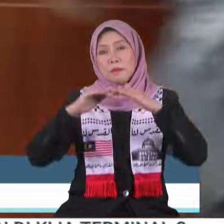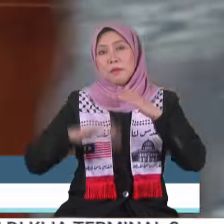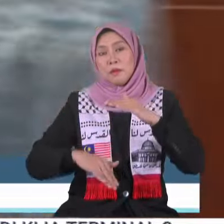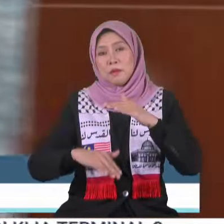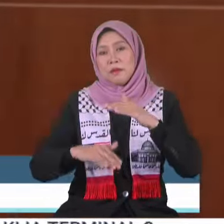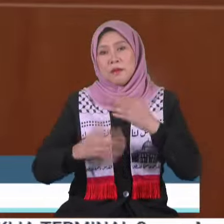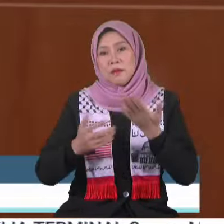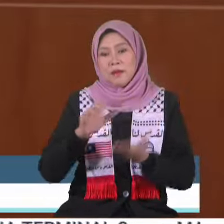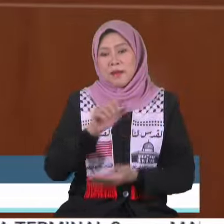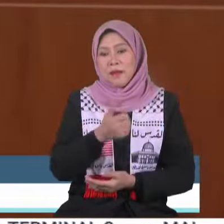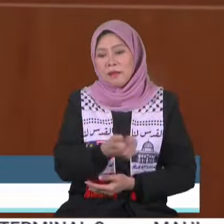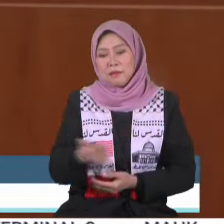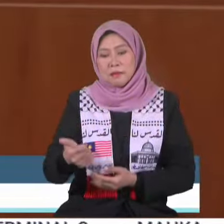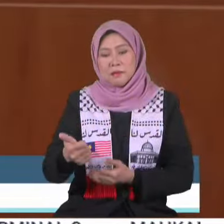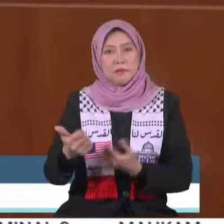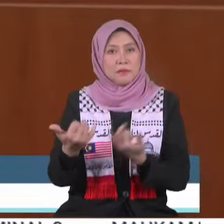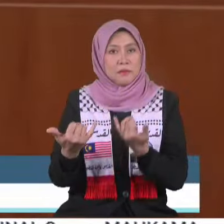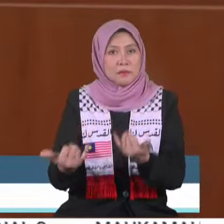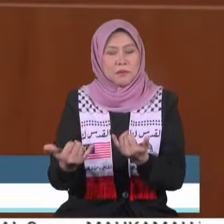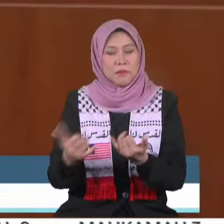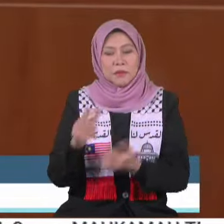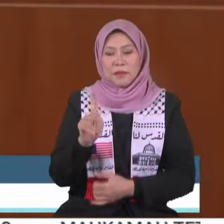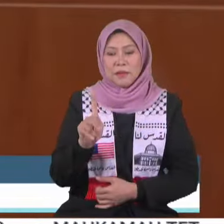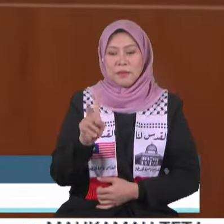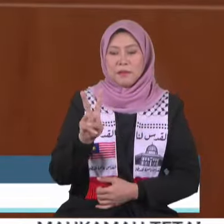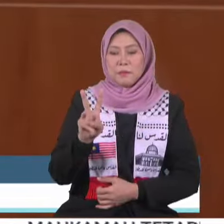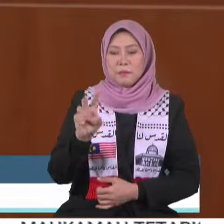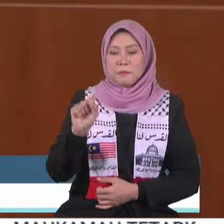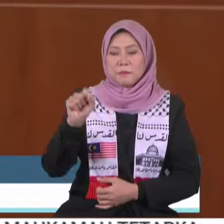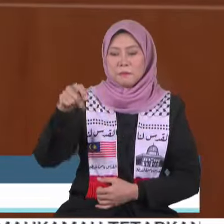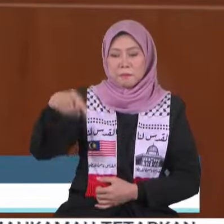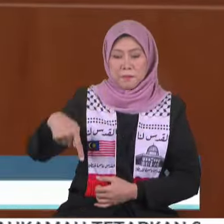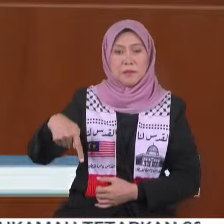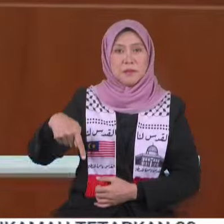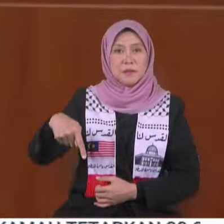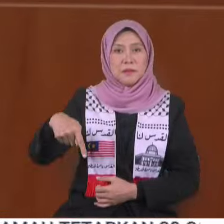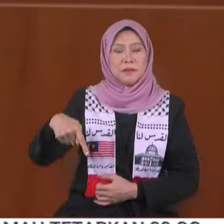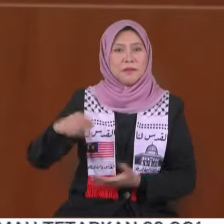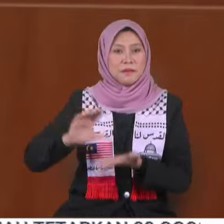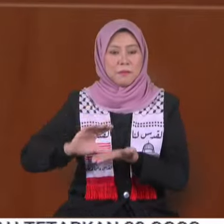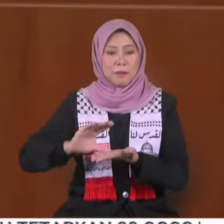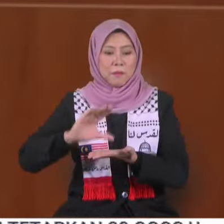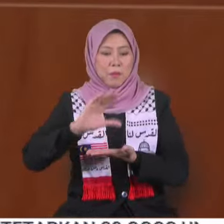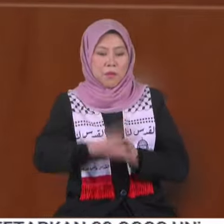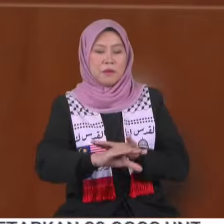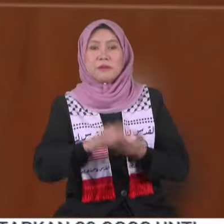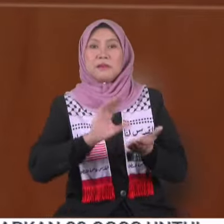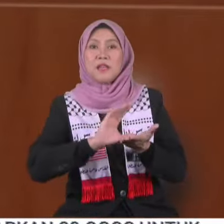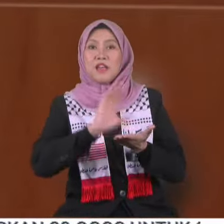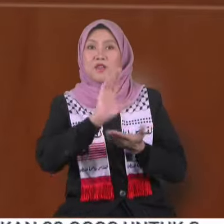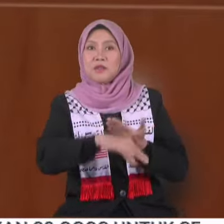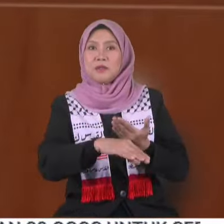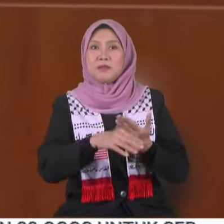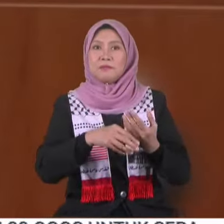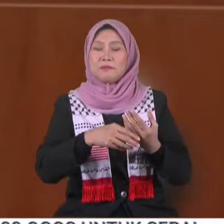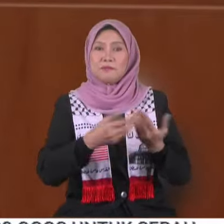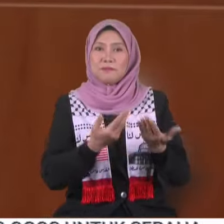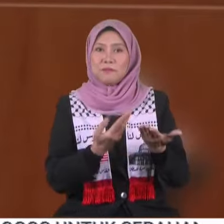alokasi aset strategi semasa, KWSP telah mengalokasikan pelaburan instrumen tunai dan pasaran